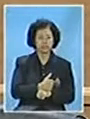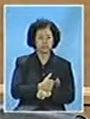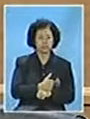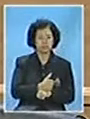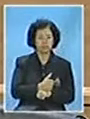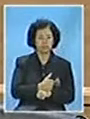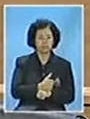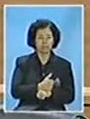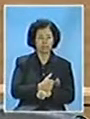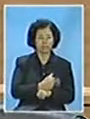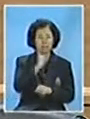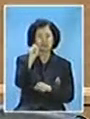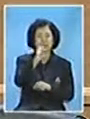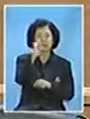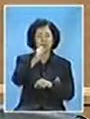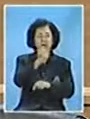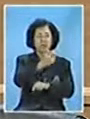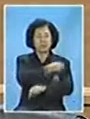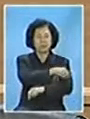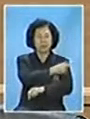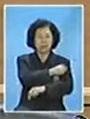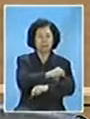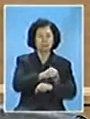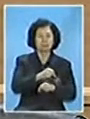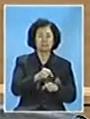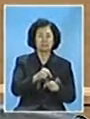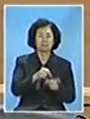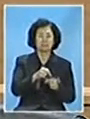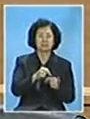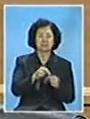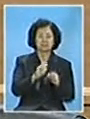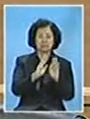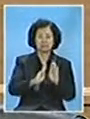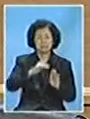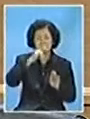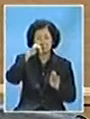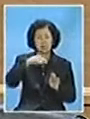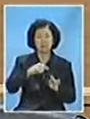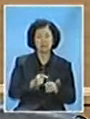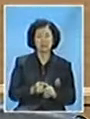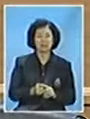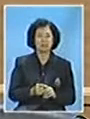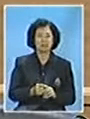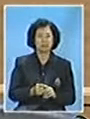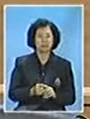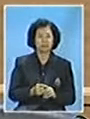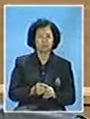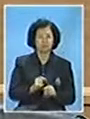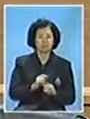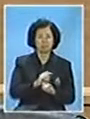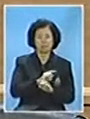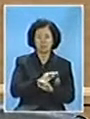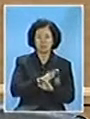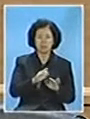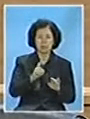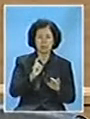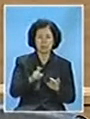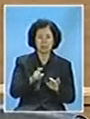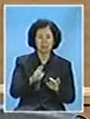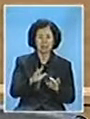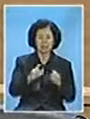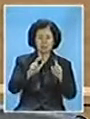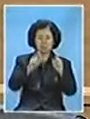แพทย์สภาแพทย์ที่เป็นนายกแพทย์แผนไทยเนี่ยนะครับไม่ควรจะมาในส่วนของว